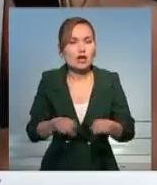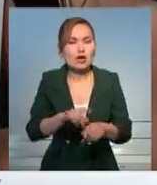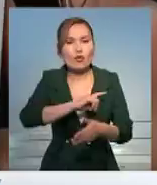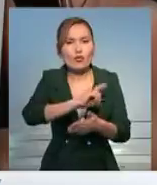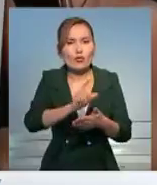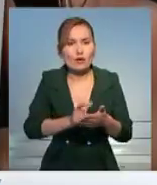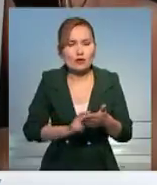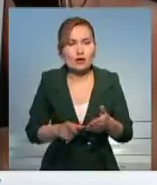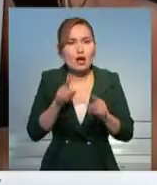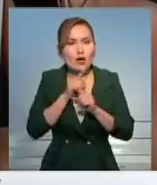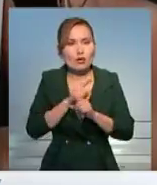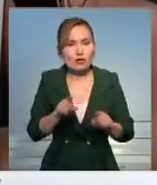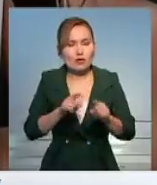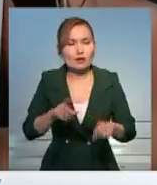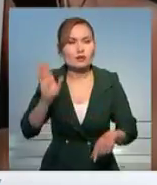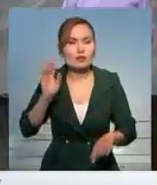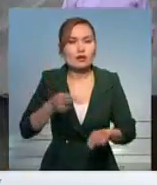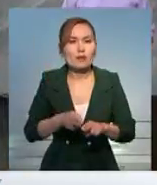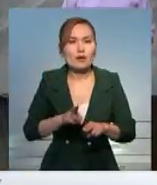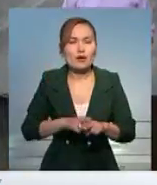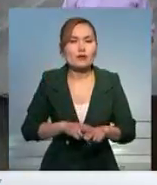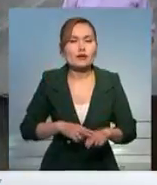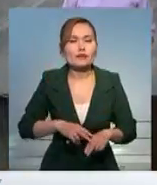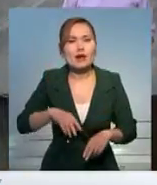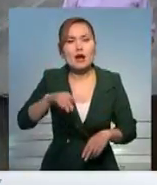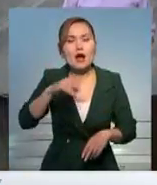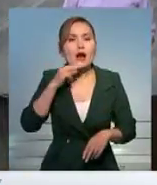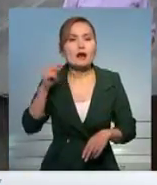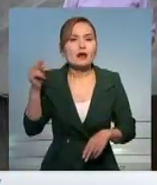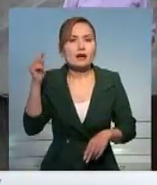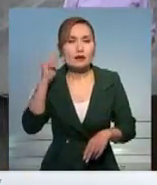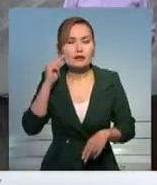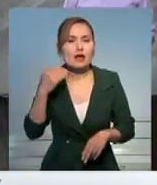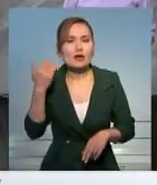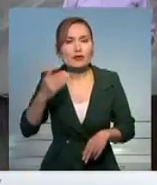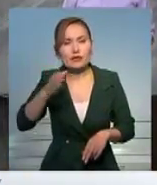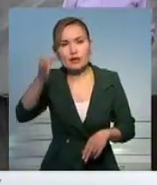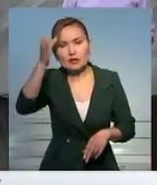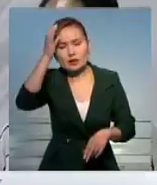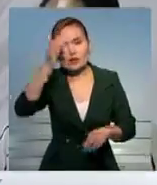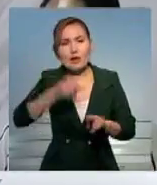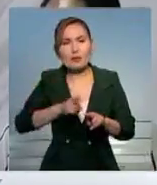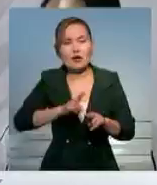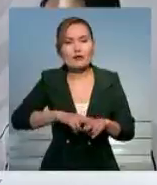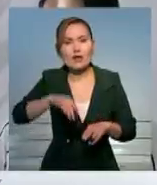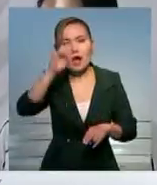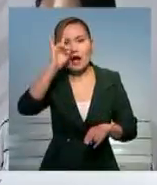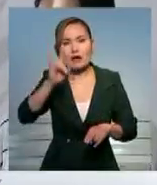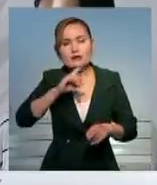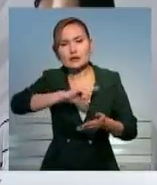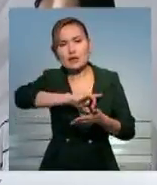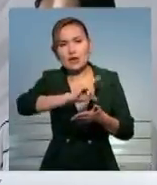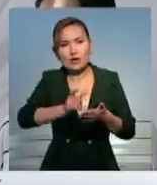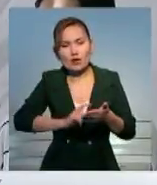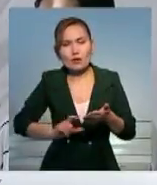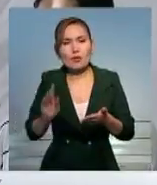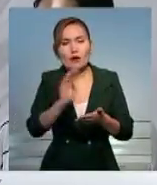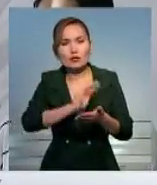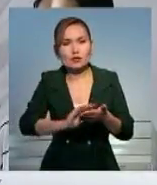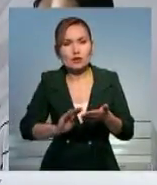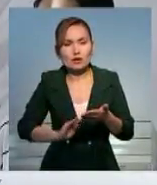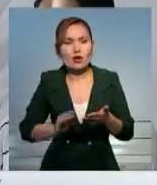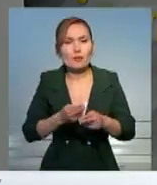Ұлттар университетіндегі Қазақстан орталығында тіл ұстартып жүрген қытайлық студенттер Мағжанның отты өлеңдерін оқыды. Зерттеушілер ақынның өмірі